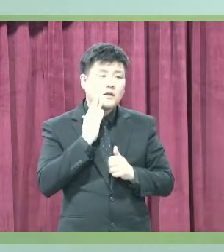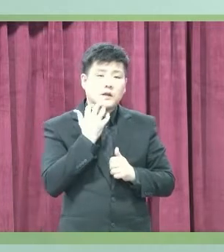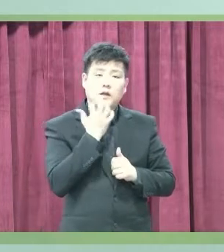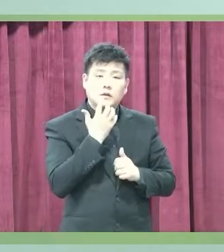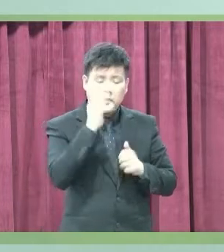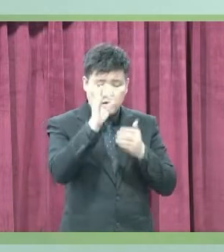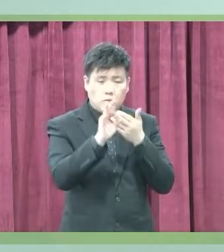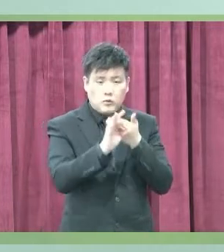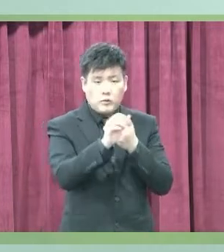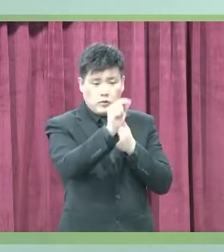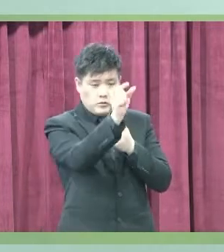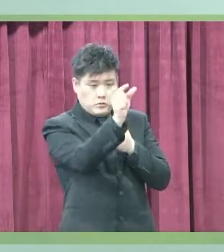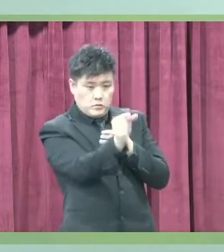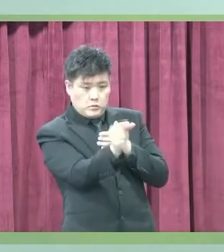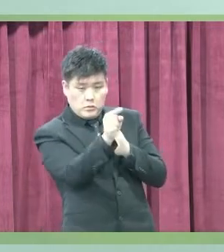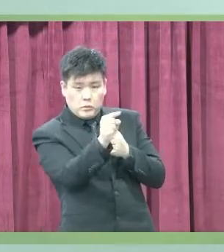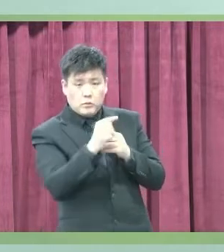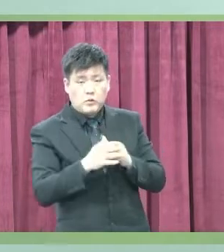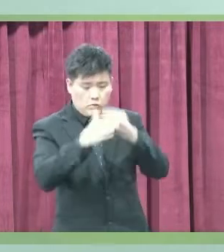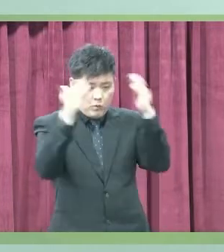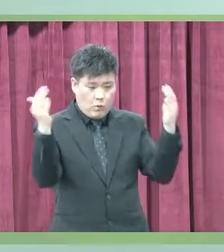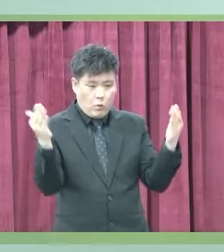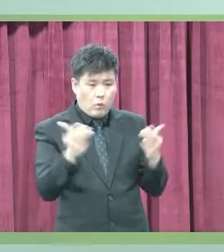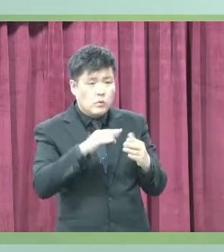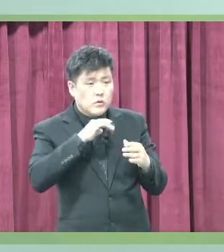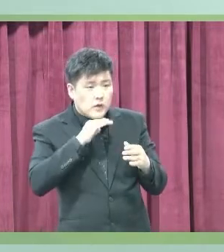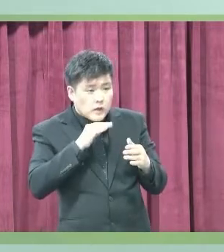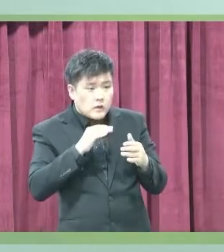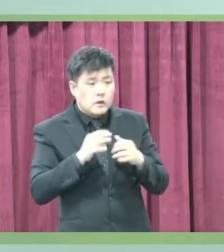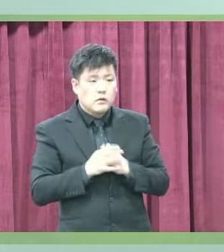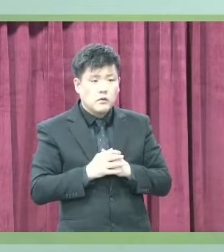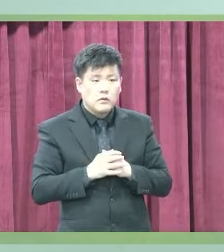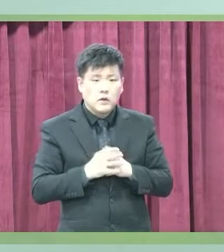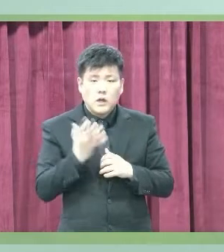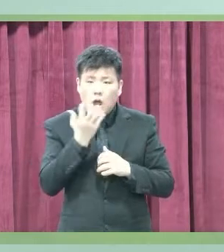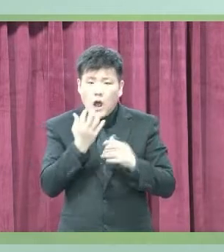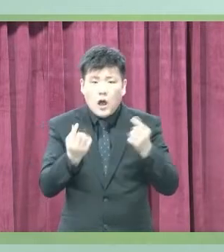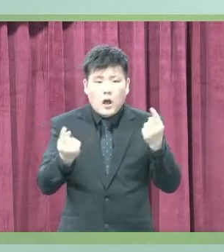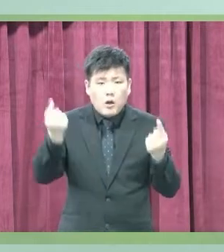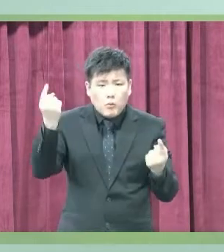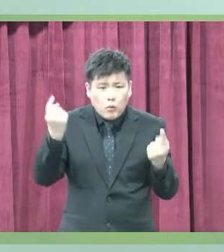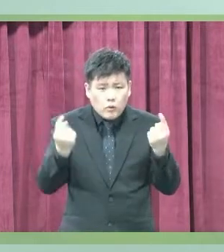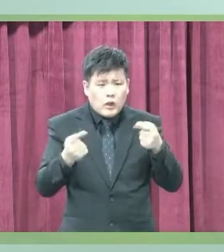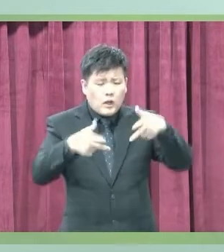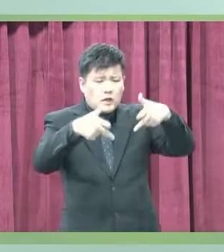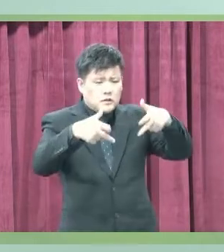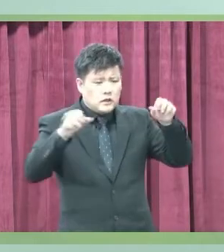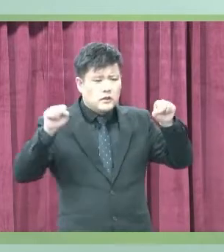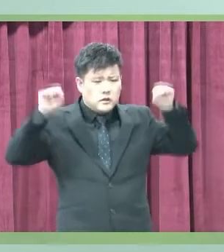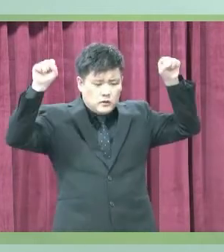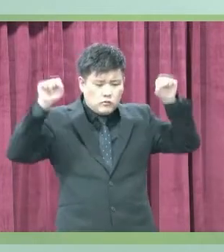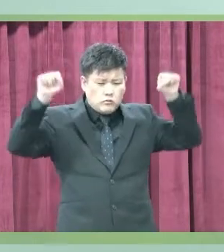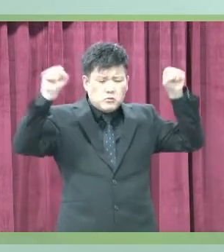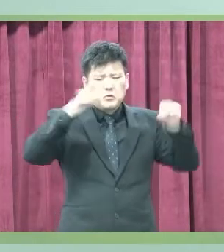파란색 막대 그래프를 보시면 모든 연령대에서 비장애인보다 그 신체 활동 부족이 더 높은 것으로 볼